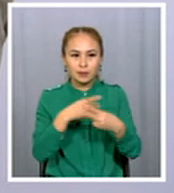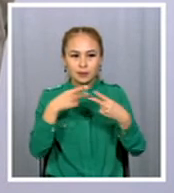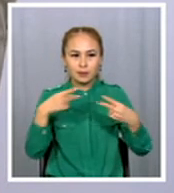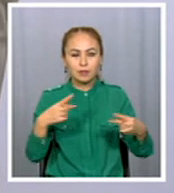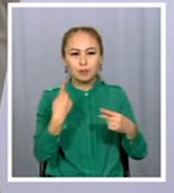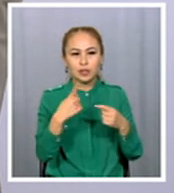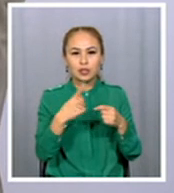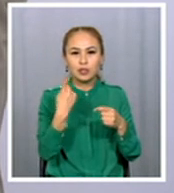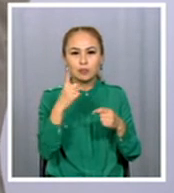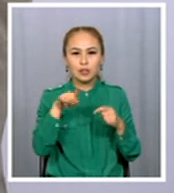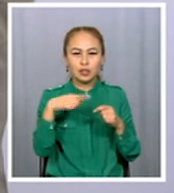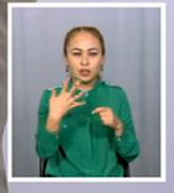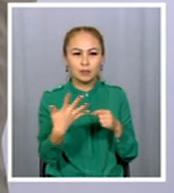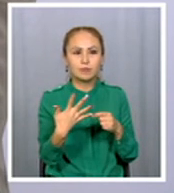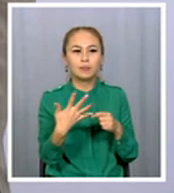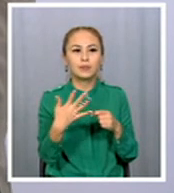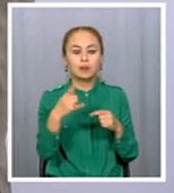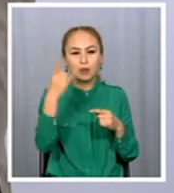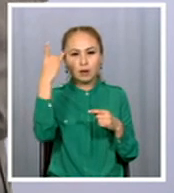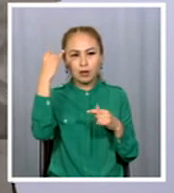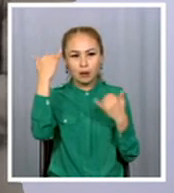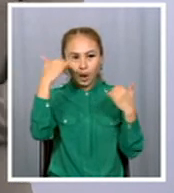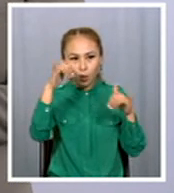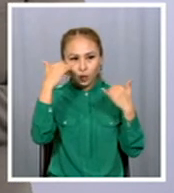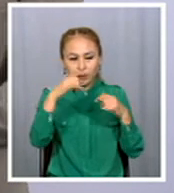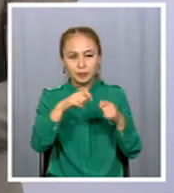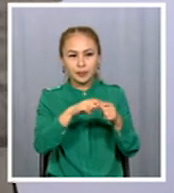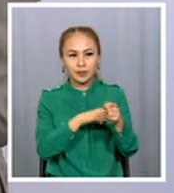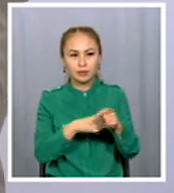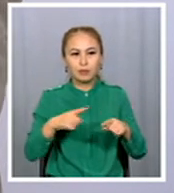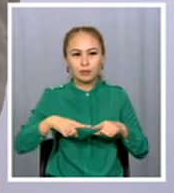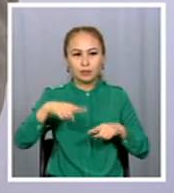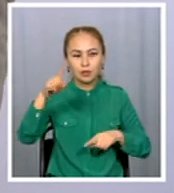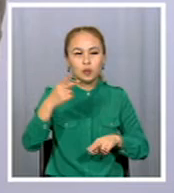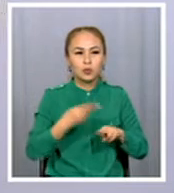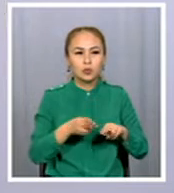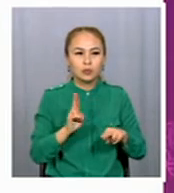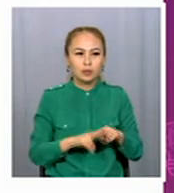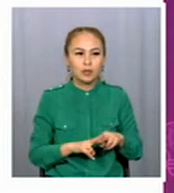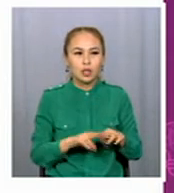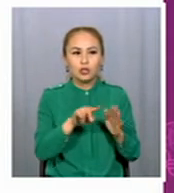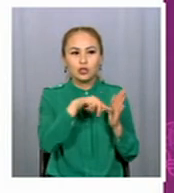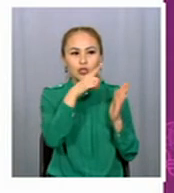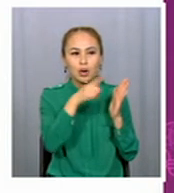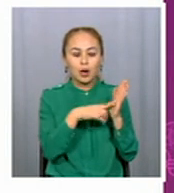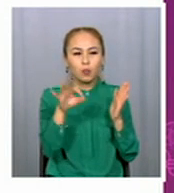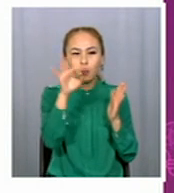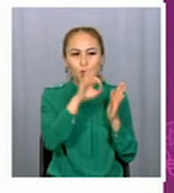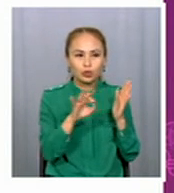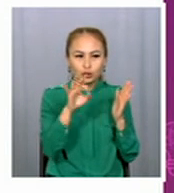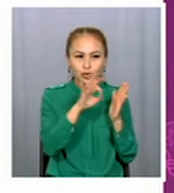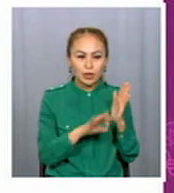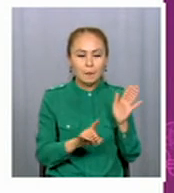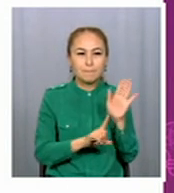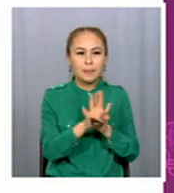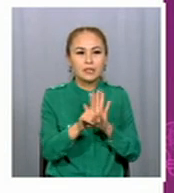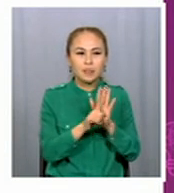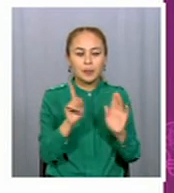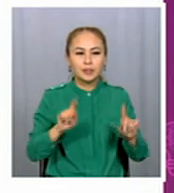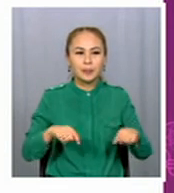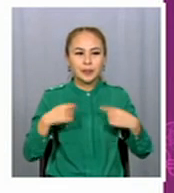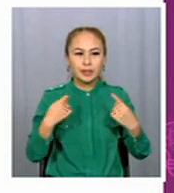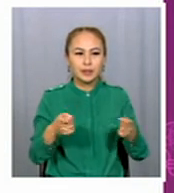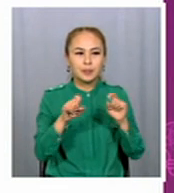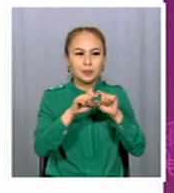деген мына сиырдың мына биіктігі деп ойлайық. Сонда болар, сұрақ бойынша мына бастапқыда берілген, яғни